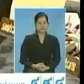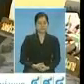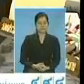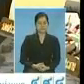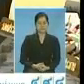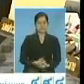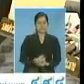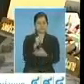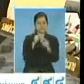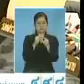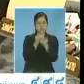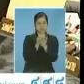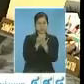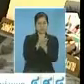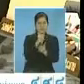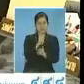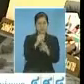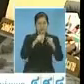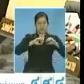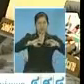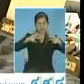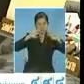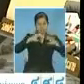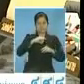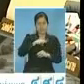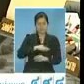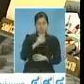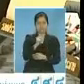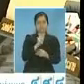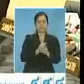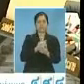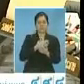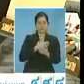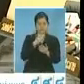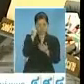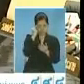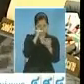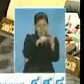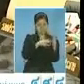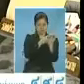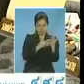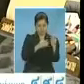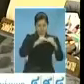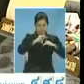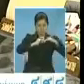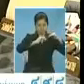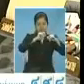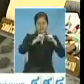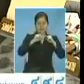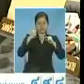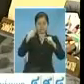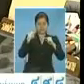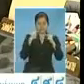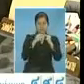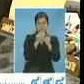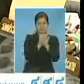สำหรับการกู้นั้นทางรัฐบาลมั่นใจค่ะว่าเรามีเครื่องมือทางการเงินที่หลากหลายเราจะเน้นในการ